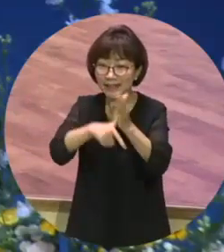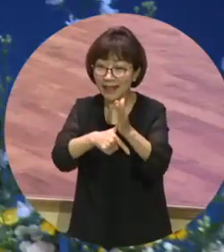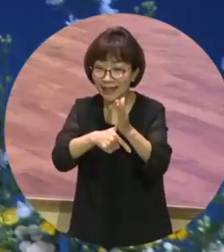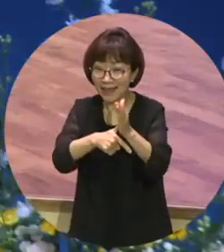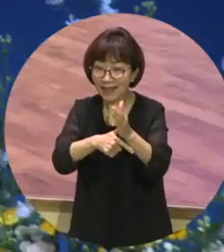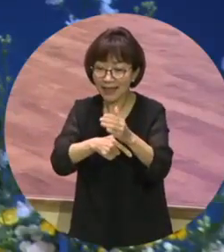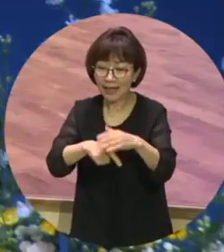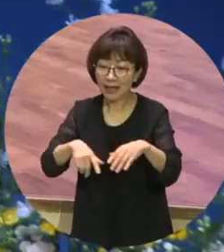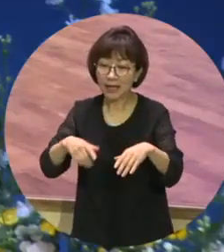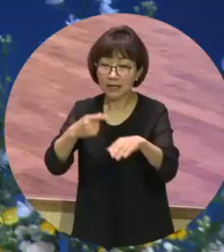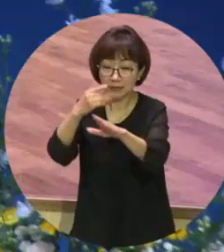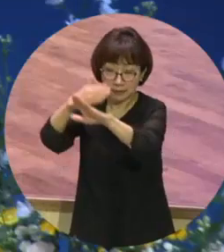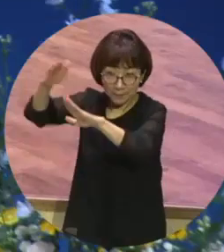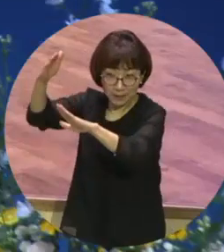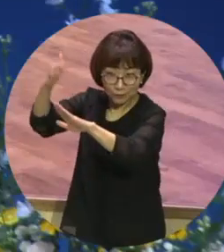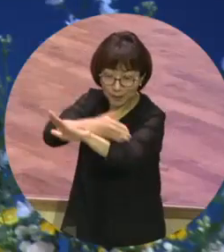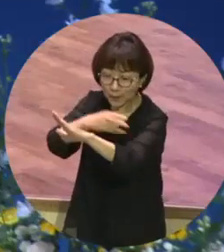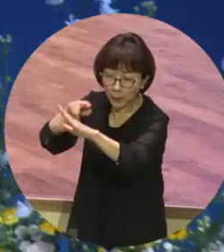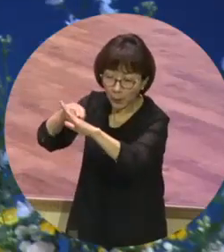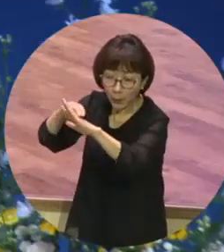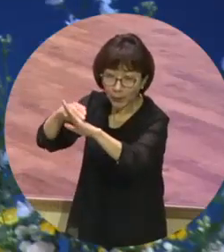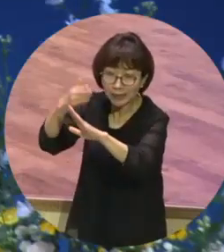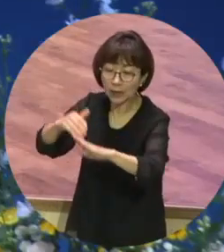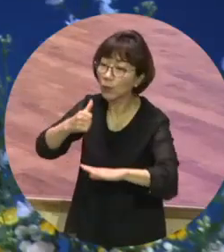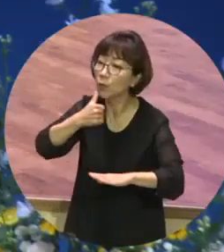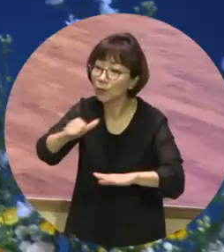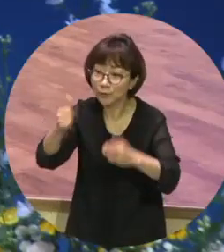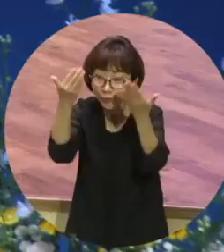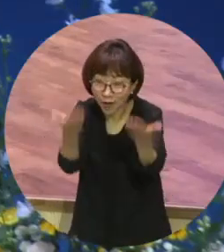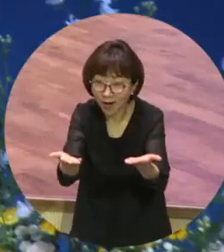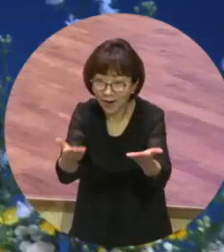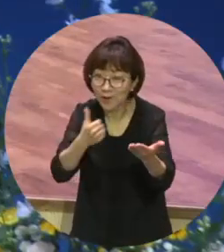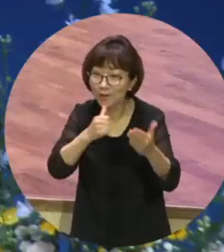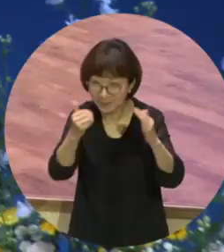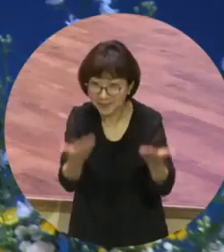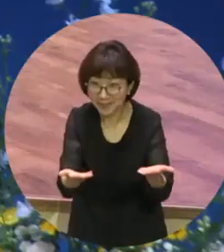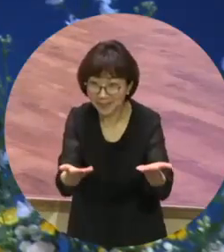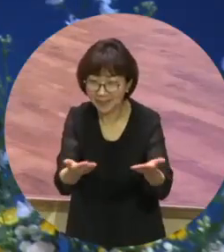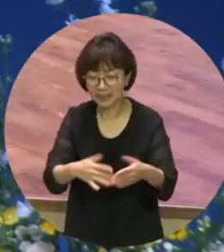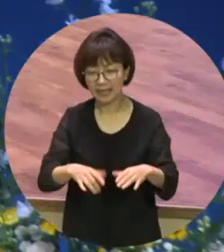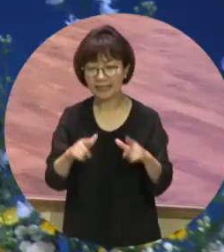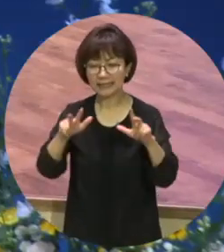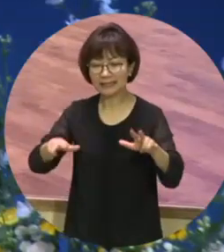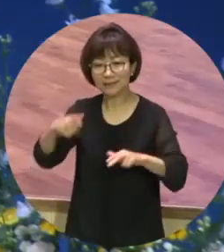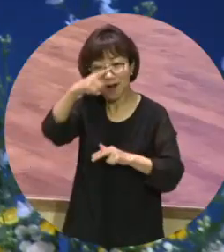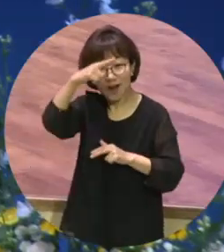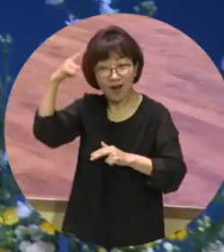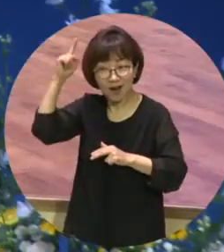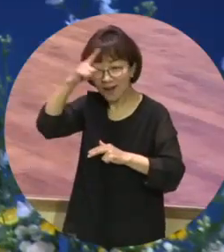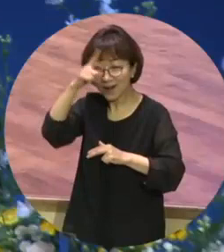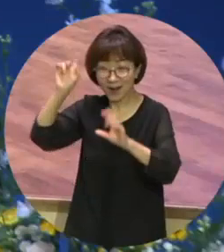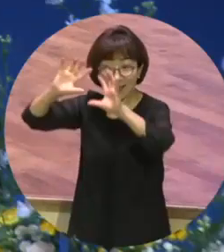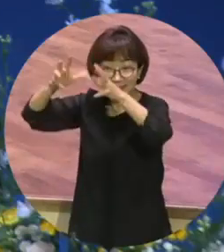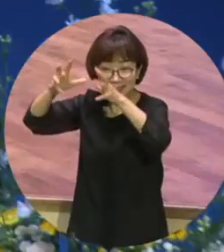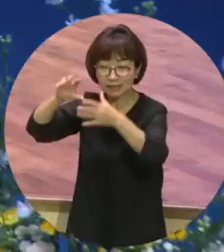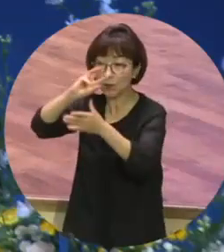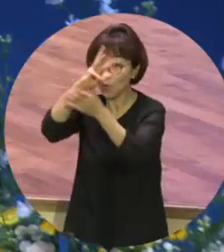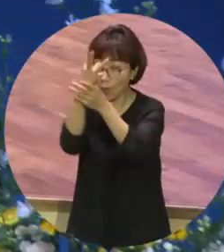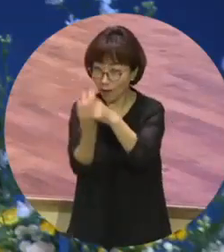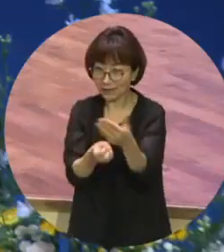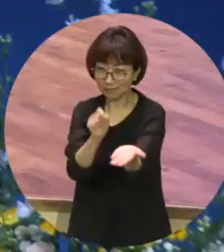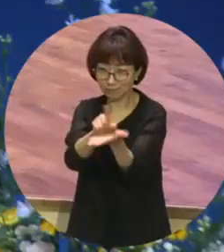요즘 한참 지금 러시아에서 월드컵이 지금 진행되고 있는데 월드컵 축구를